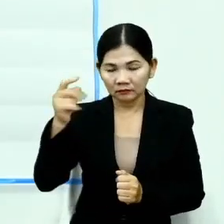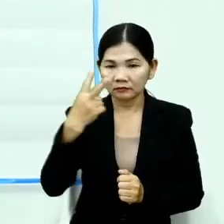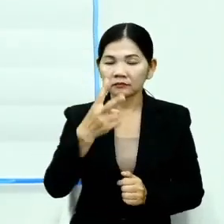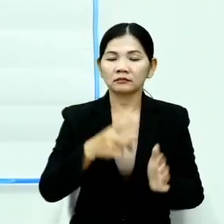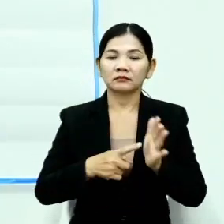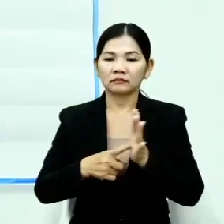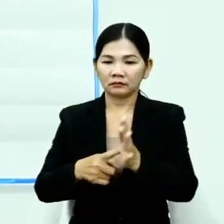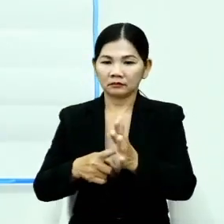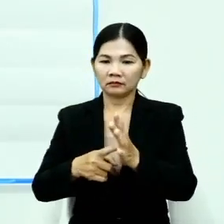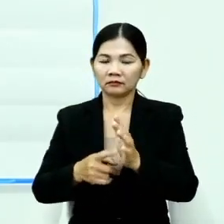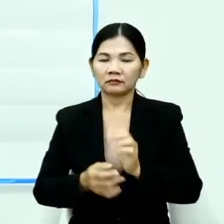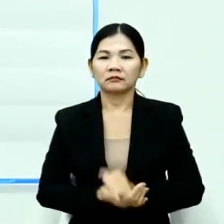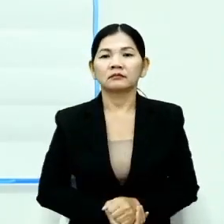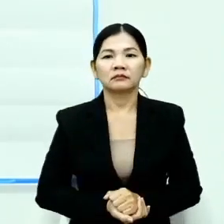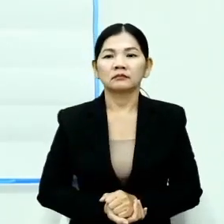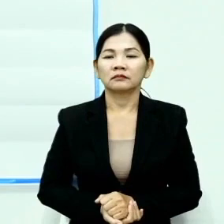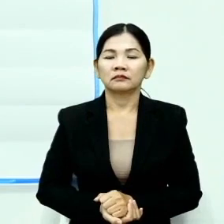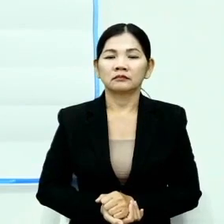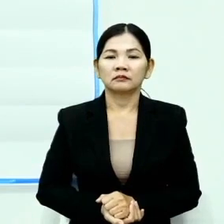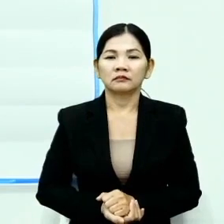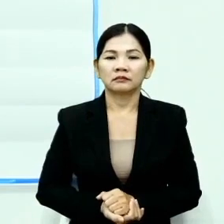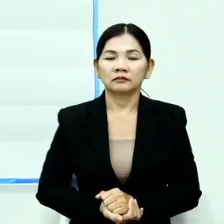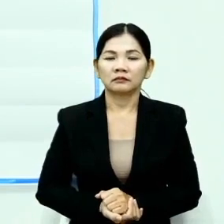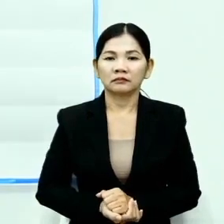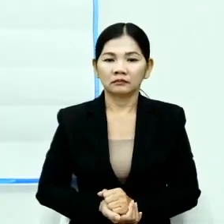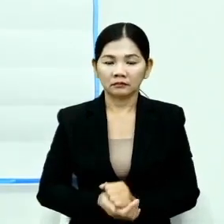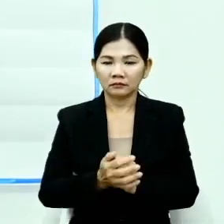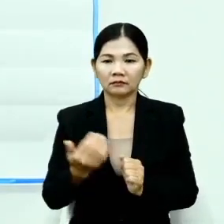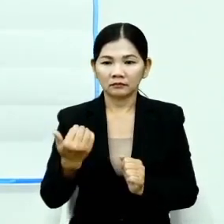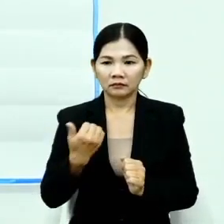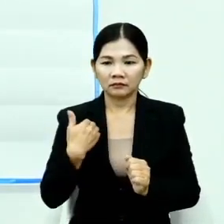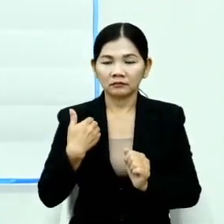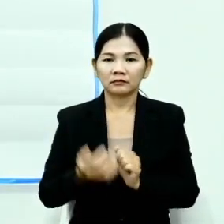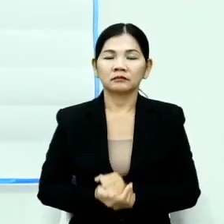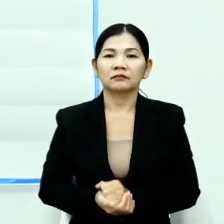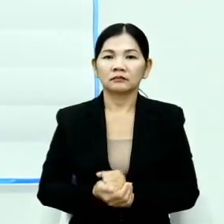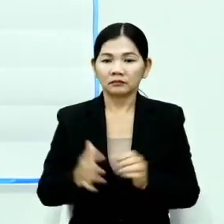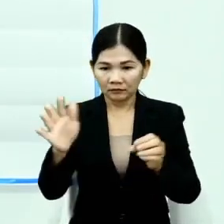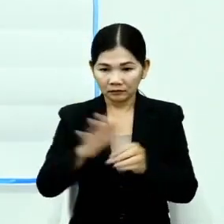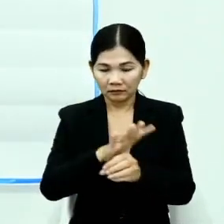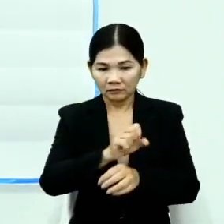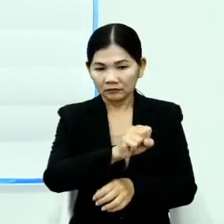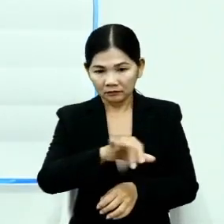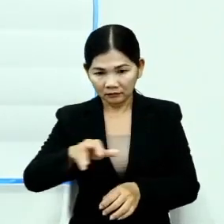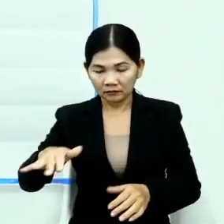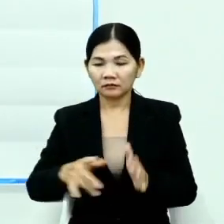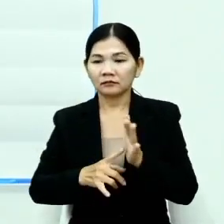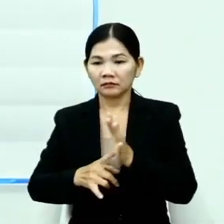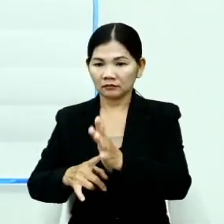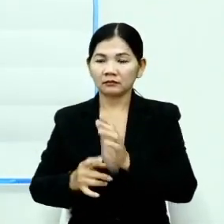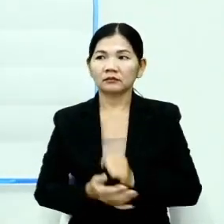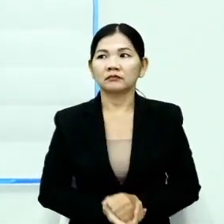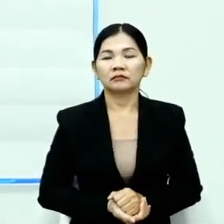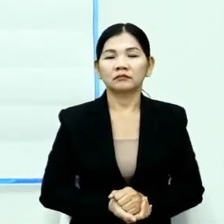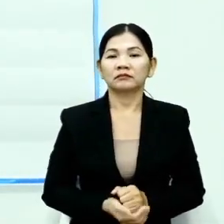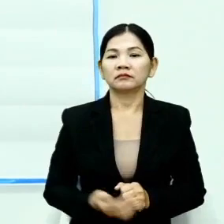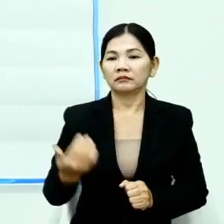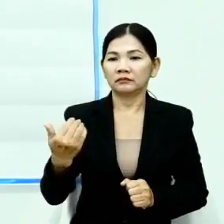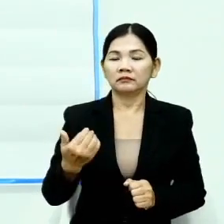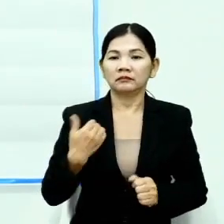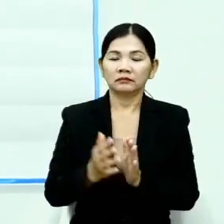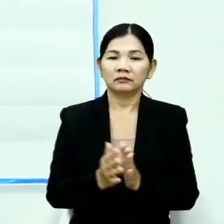ង្ហាញកូនឥឡូវកូនមើលមកអ្នកគ្រូអ្នកគ្រូនឹងបំពេញតួអក្សរបង្ហាញកូនសិនអញ្ចឹងតើ